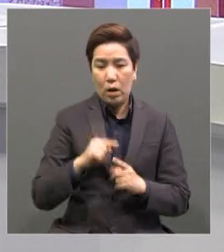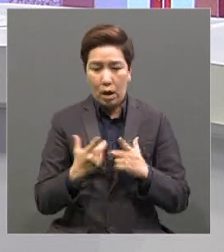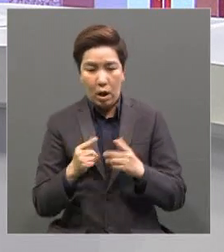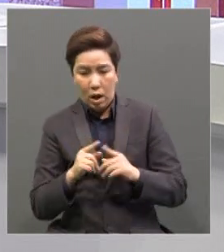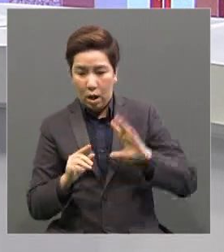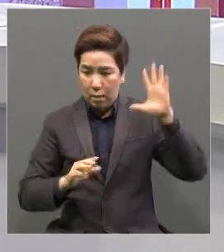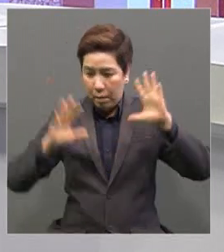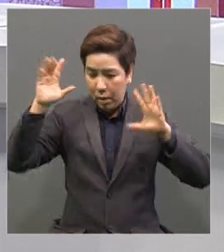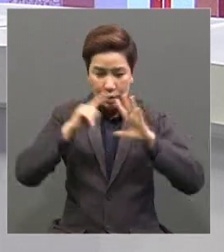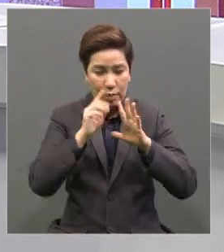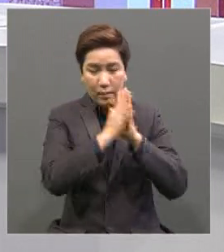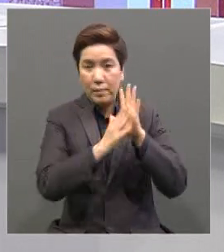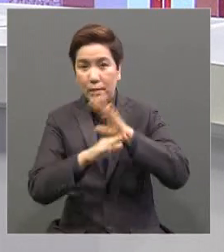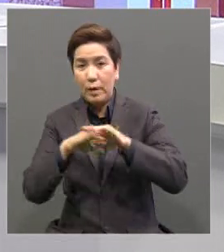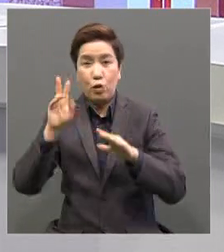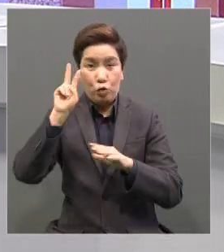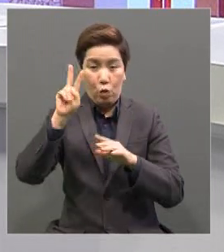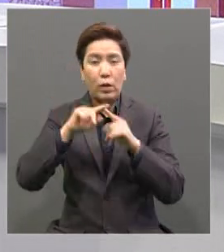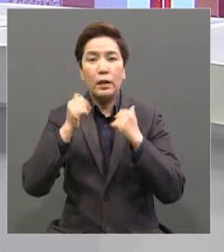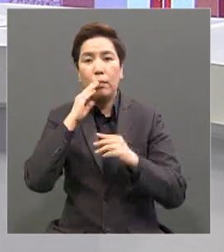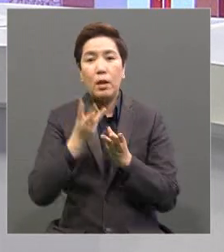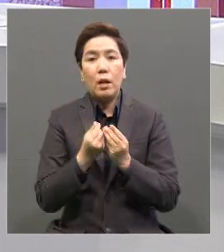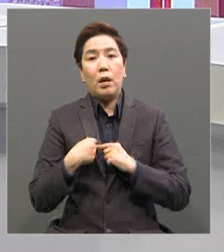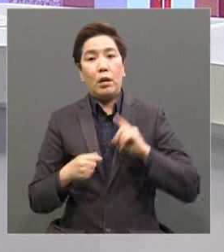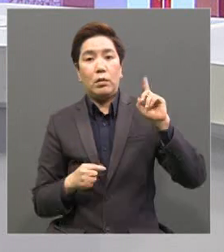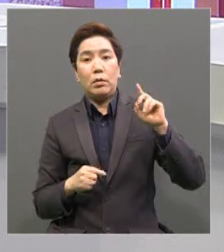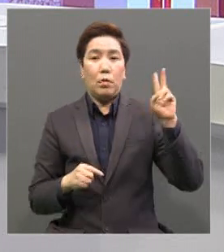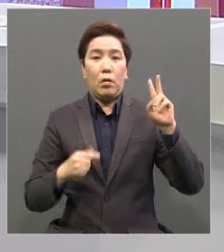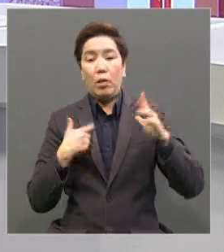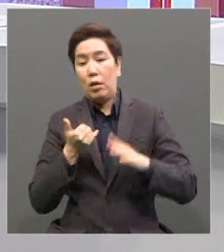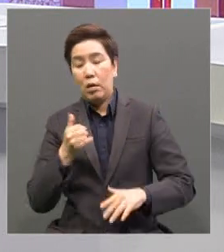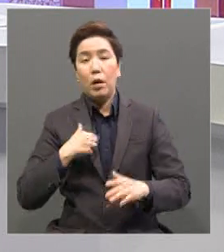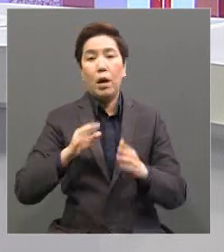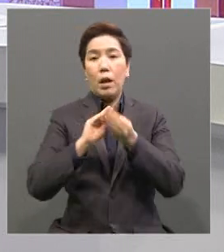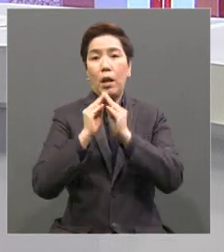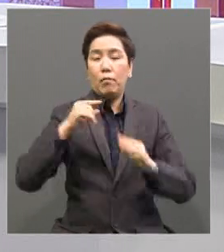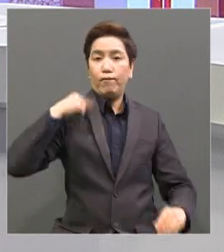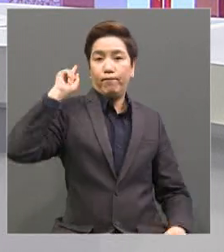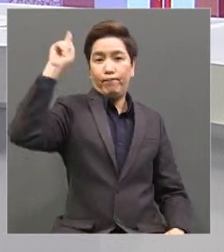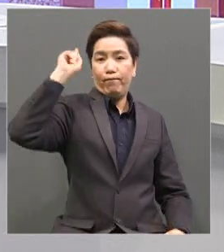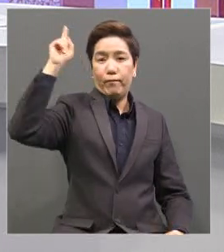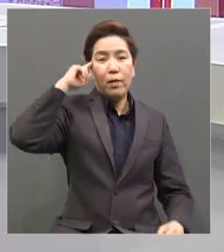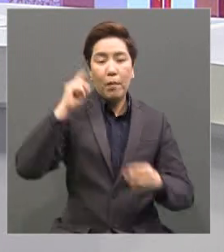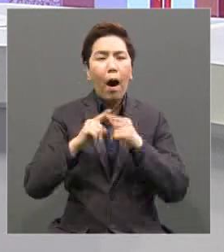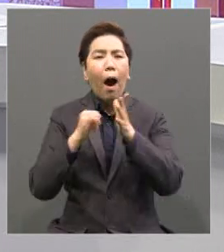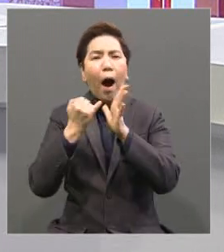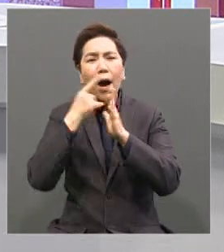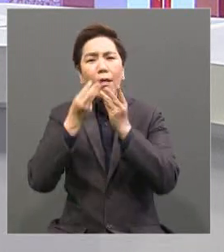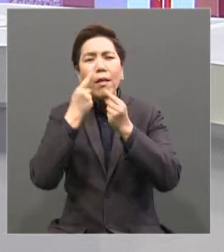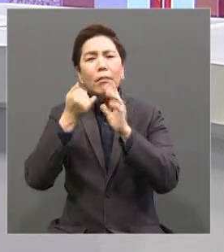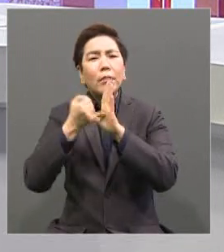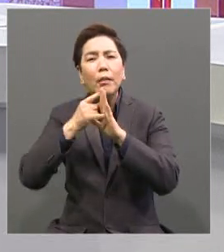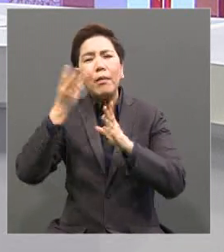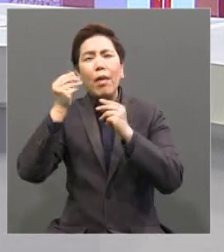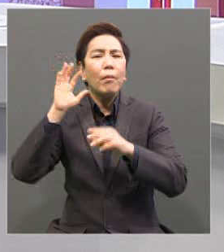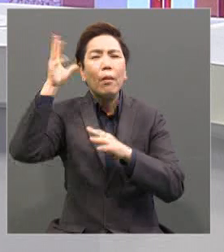ออันนี้ที่ฉันยกตัวอย่างนะ ครับ แต่ถ้าเกิดว่าได้หมายเลข1หมายเลข2เวลาลงพื้นที่หาเสียงที่ไหนชูมือแป๊บเดียวก็รู้อยู่แล้วว่าอยู่หมายเลขอะไ